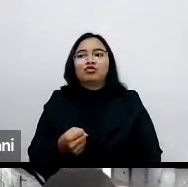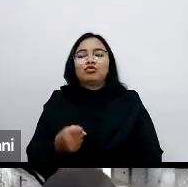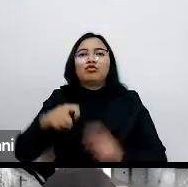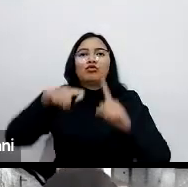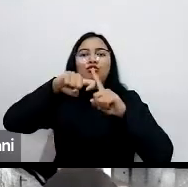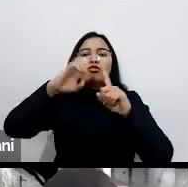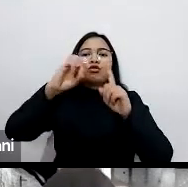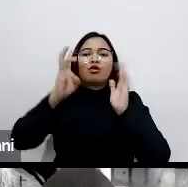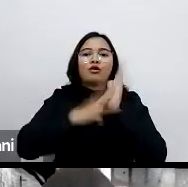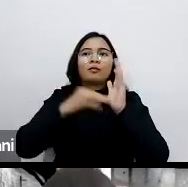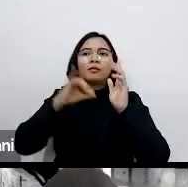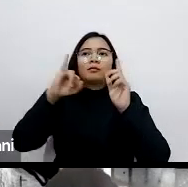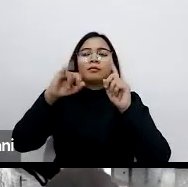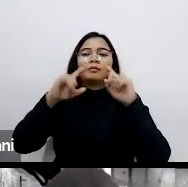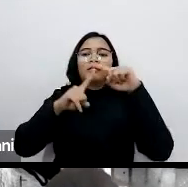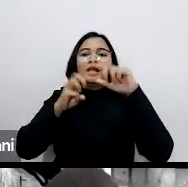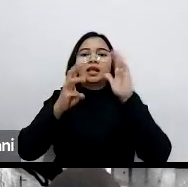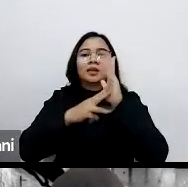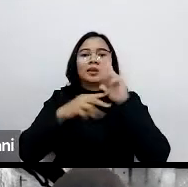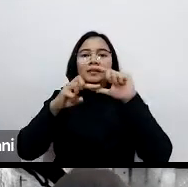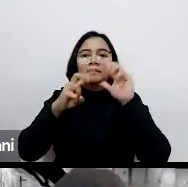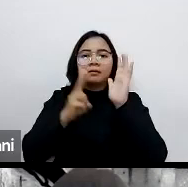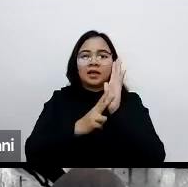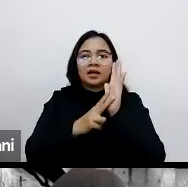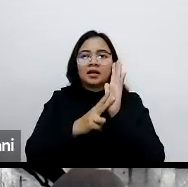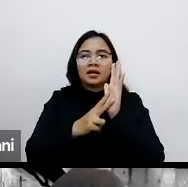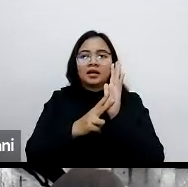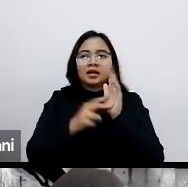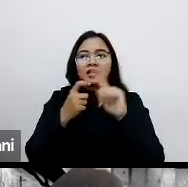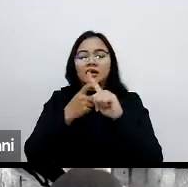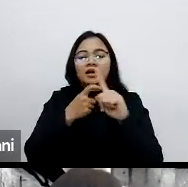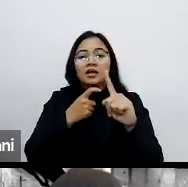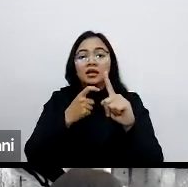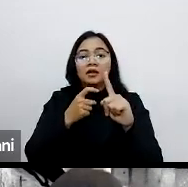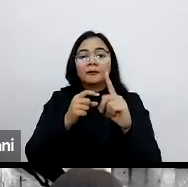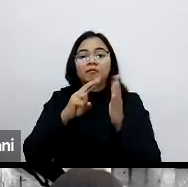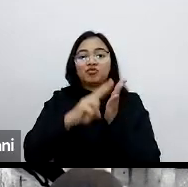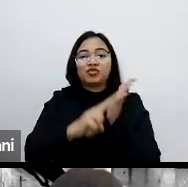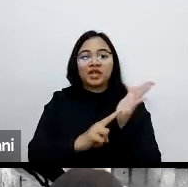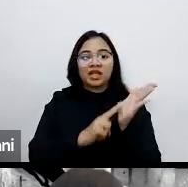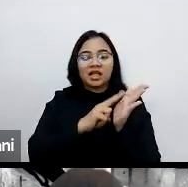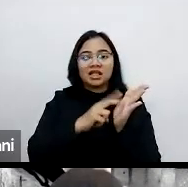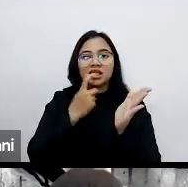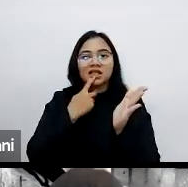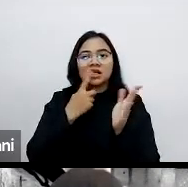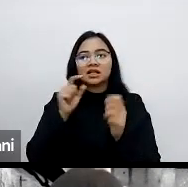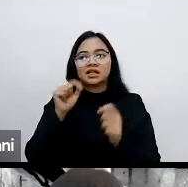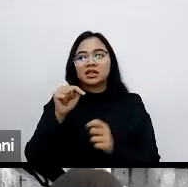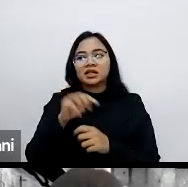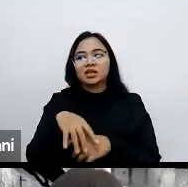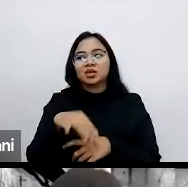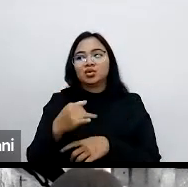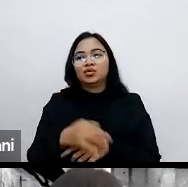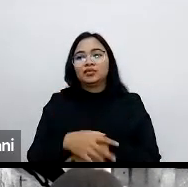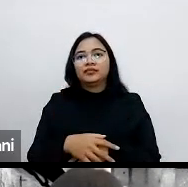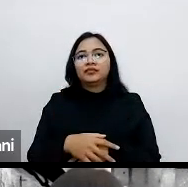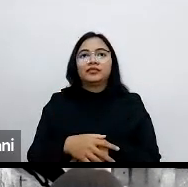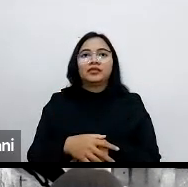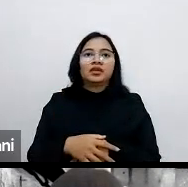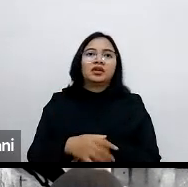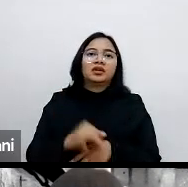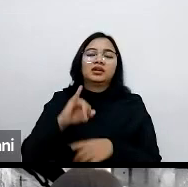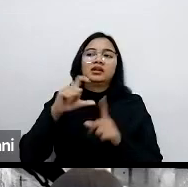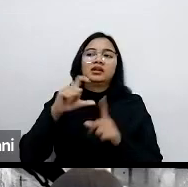dari pimpinan apa perguruan tinggi gitu untuk hal ini gitu. Nah, itu sih, jadi idealnya memang ada